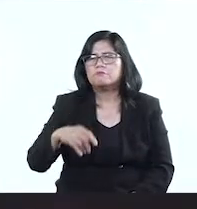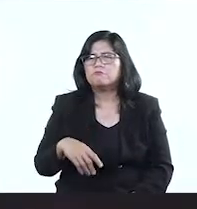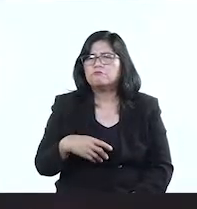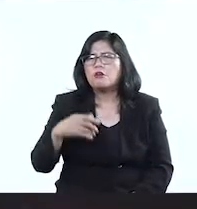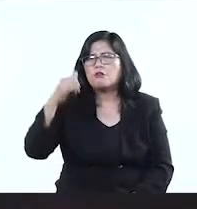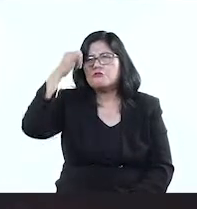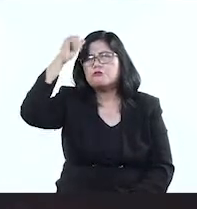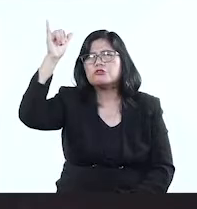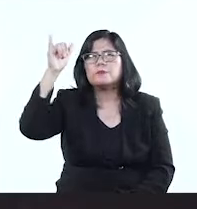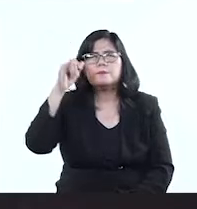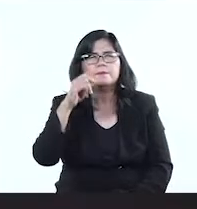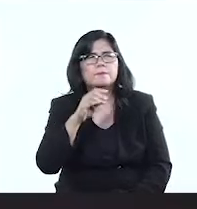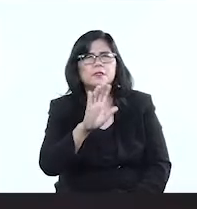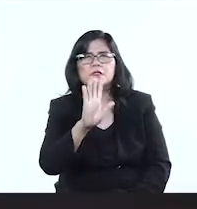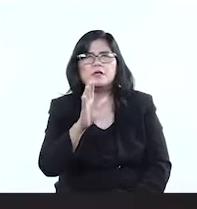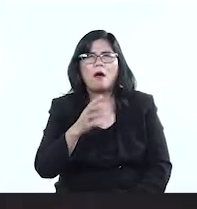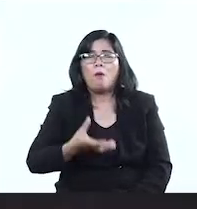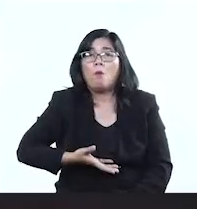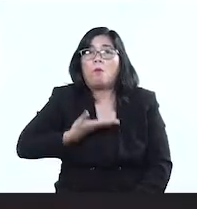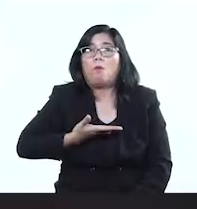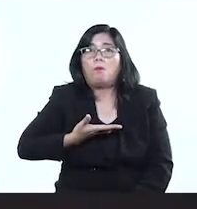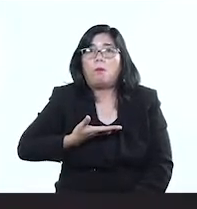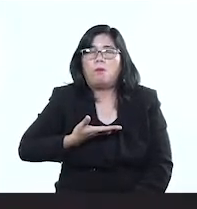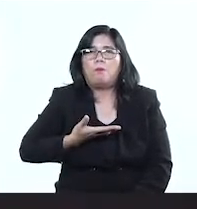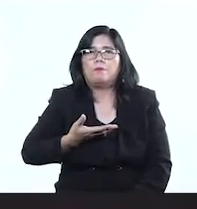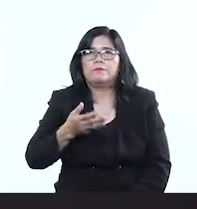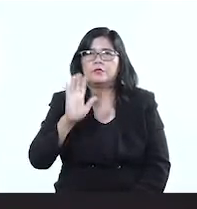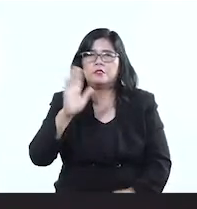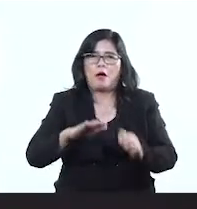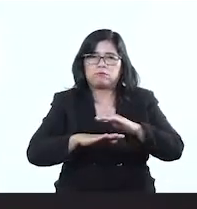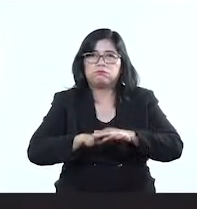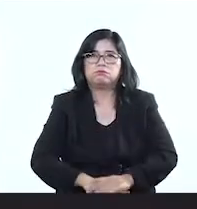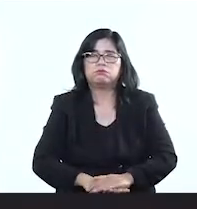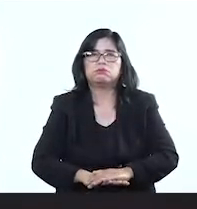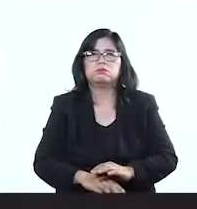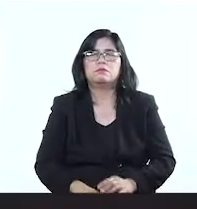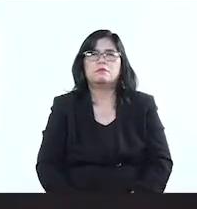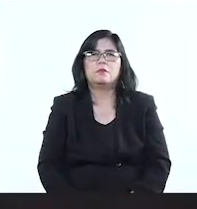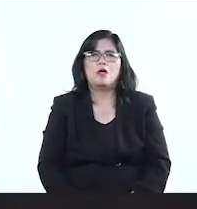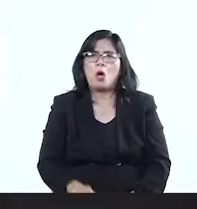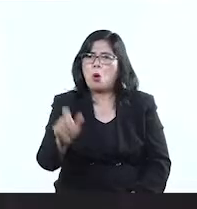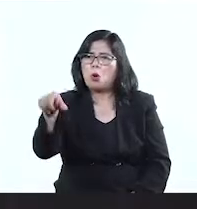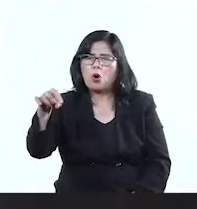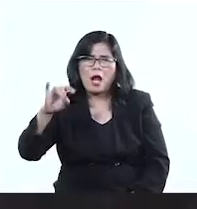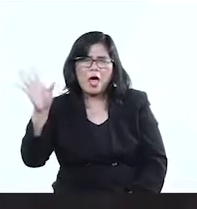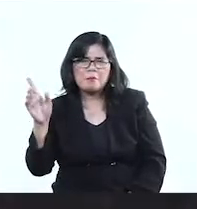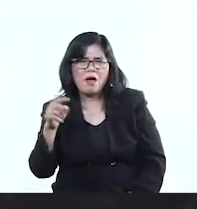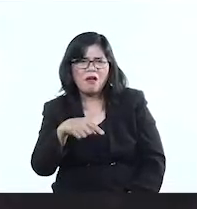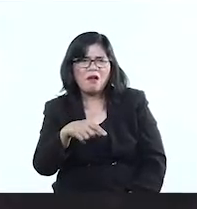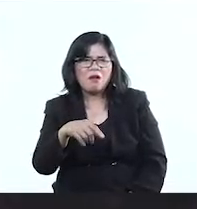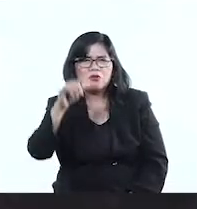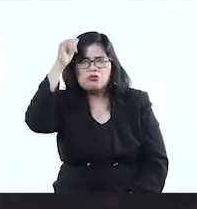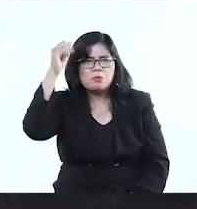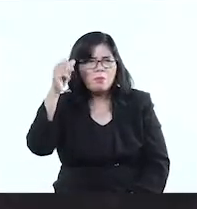kedua ke menambah tekanan pada diri Hai semakin akan biar Lu bodoh banget sih Hai cubit ada